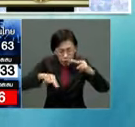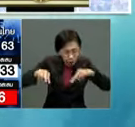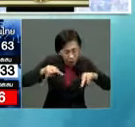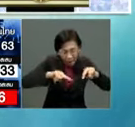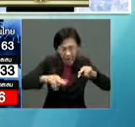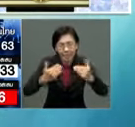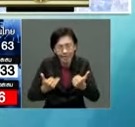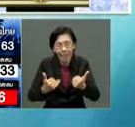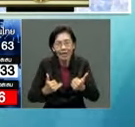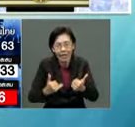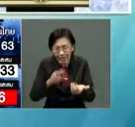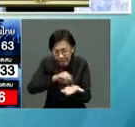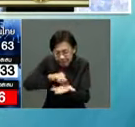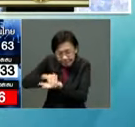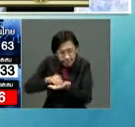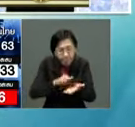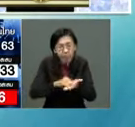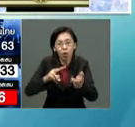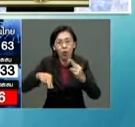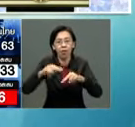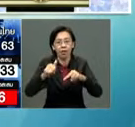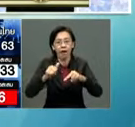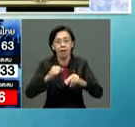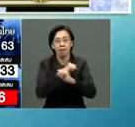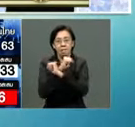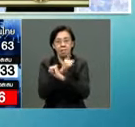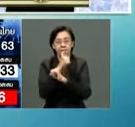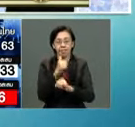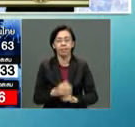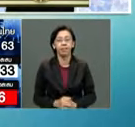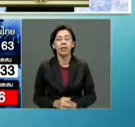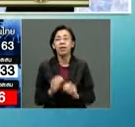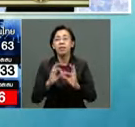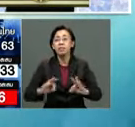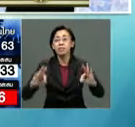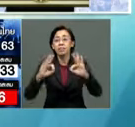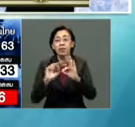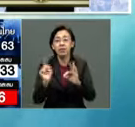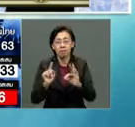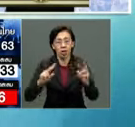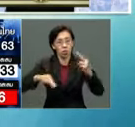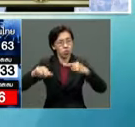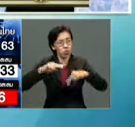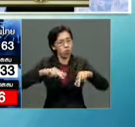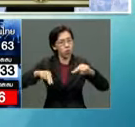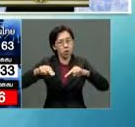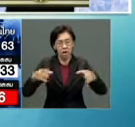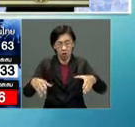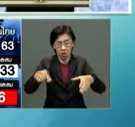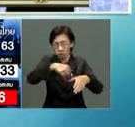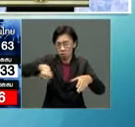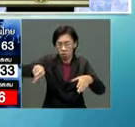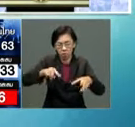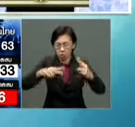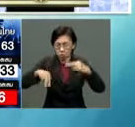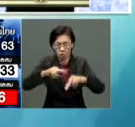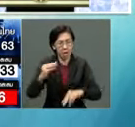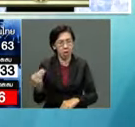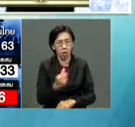นั้นนะครับแล้วก็ เขาใช้วิธีปัจจัยสำคัญคือดำเนินการตรวจโรคกลุ่มเสี่ยงอย่างรวด